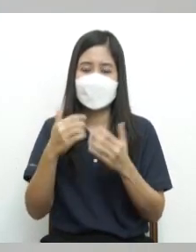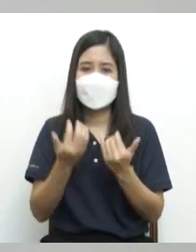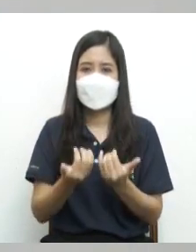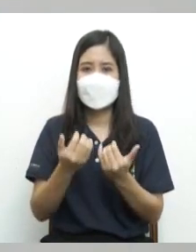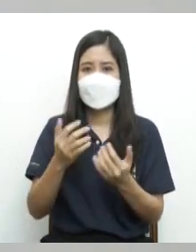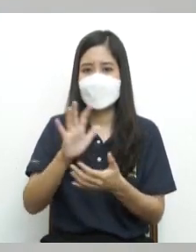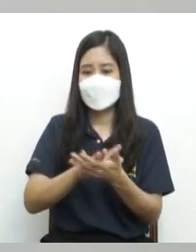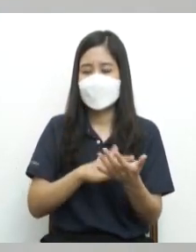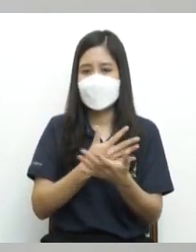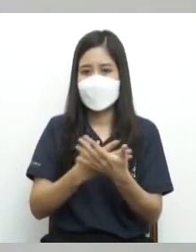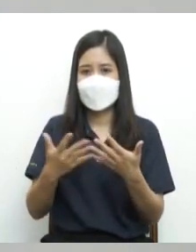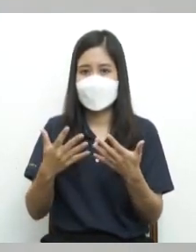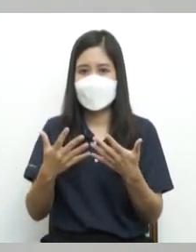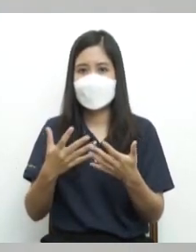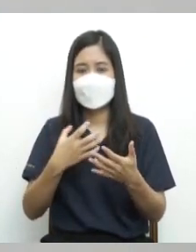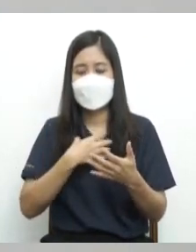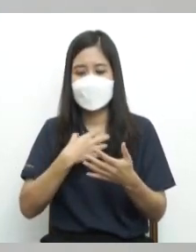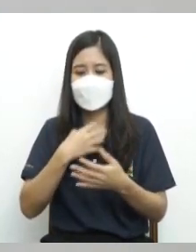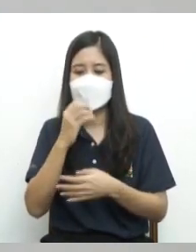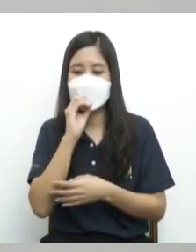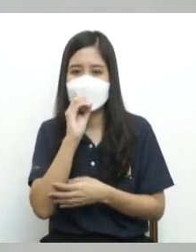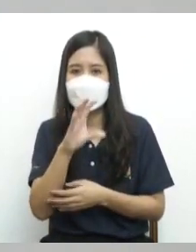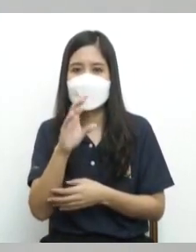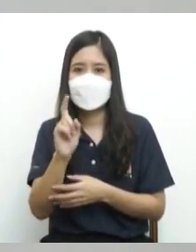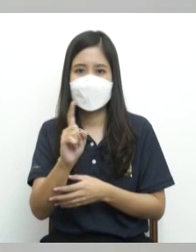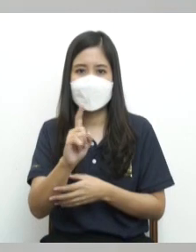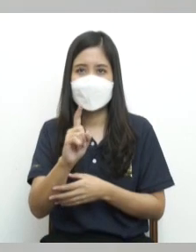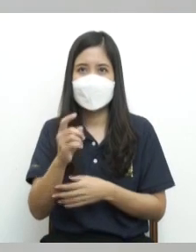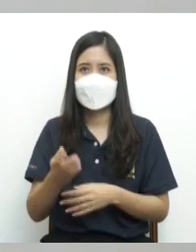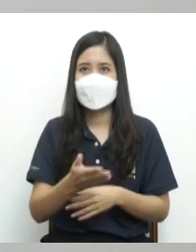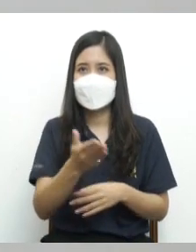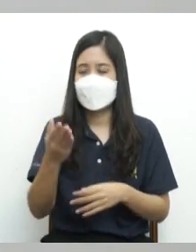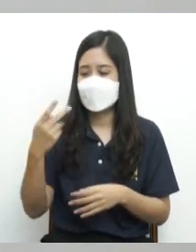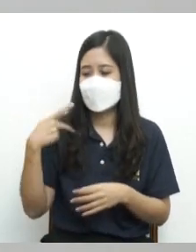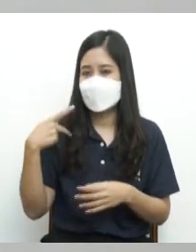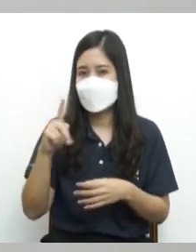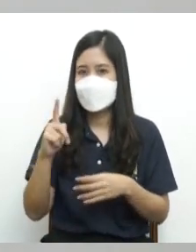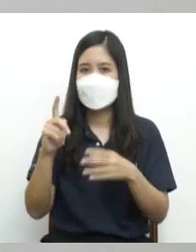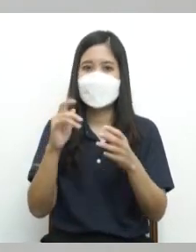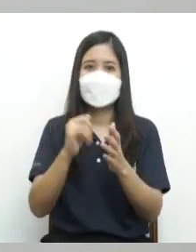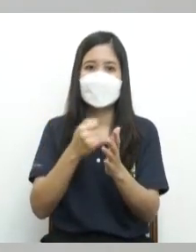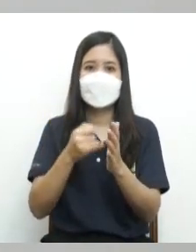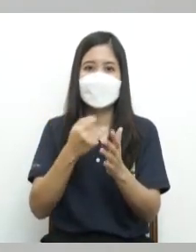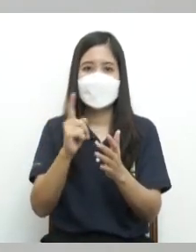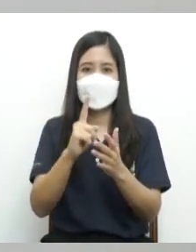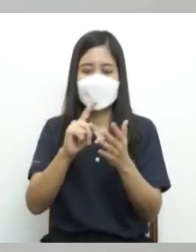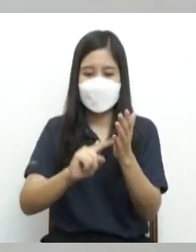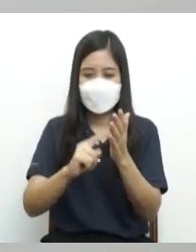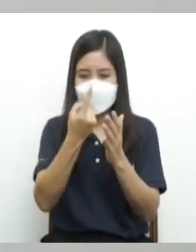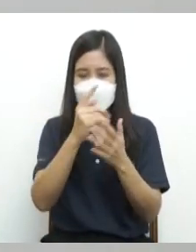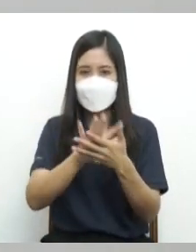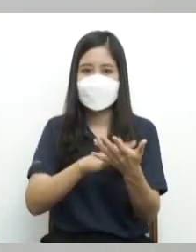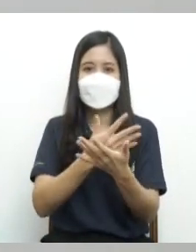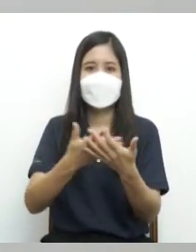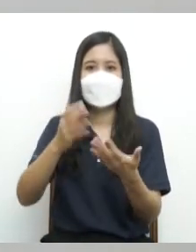ที่กลางๆก็เลยอยากจะเรียนว่าเป็นสมาชิกกบขนะประโยชน์ที่ได้ง่ายๆจากกบขคือการเลือกแผนลงทุนที่เหมาะสมกับภาวะเศรษ